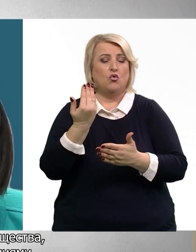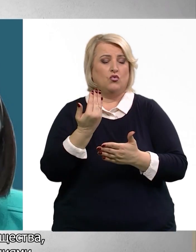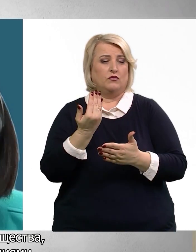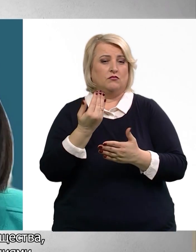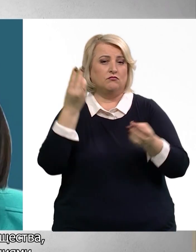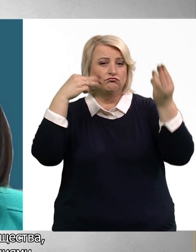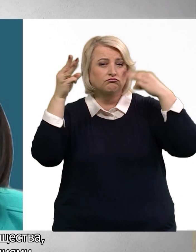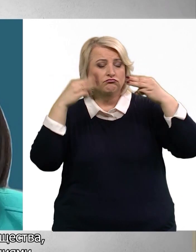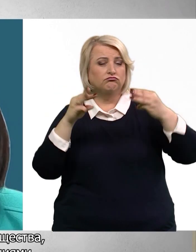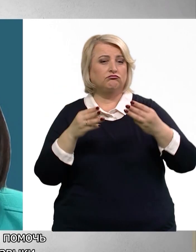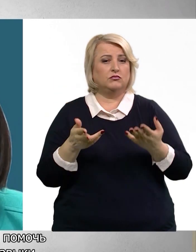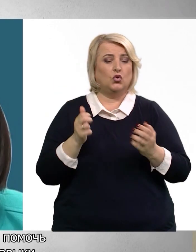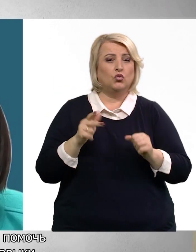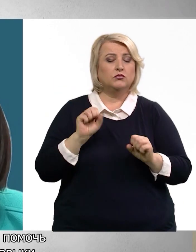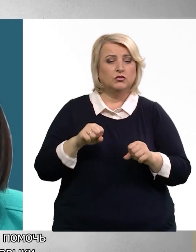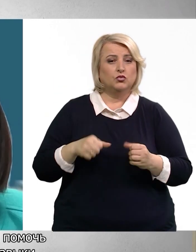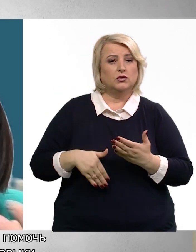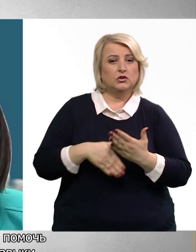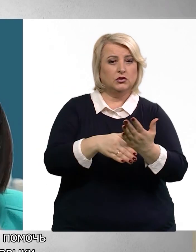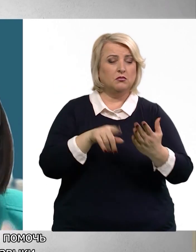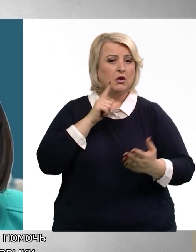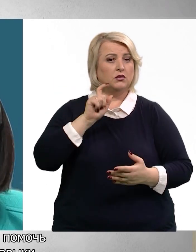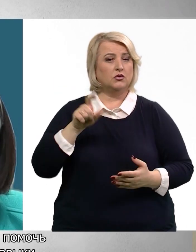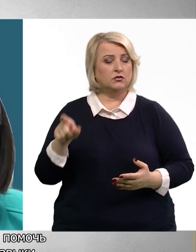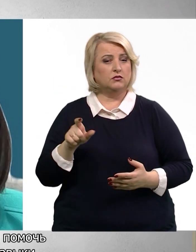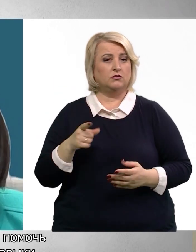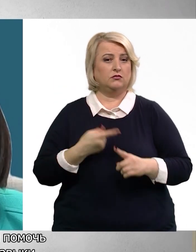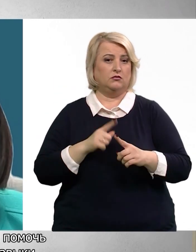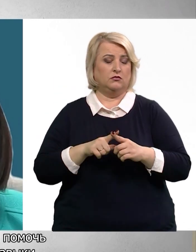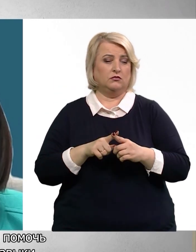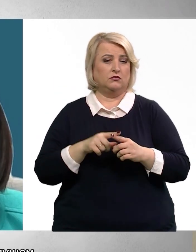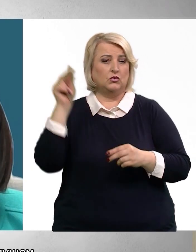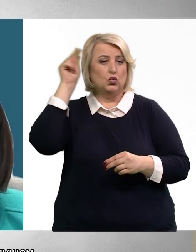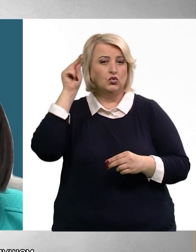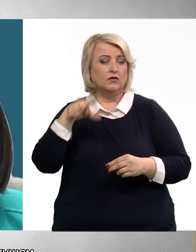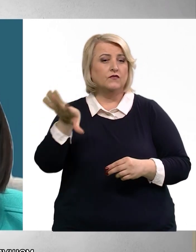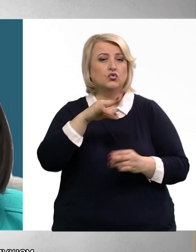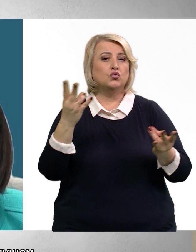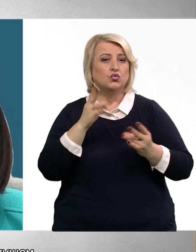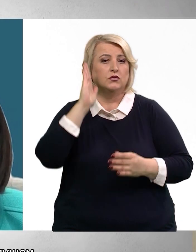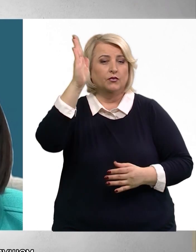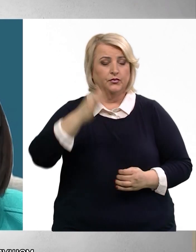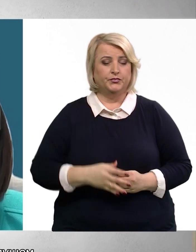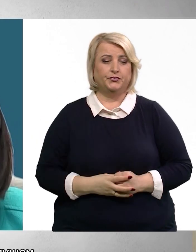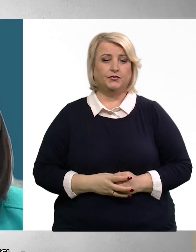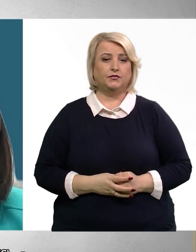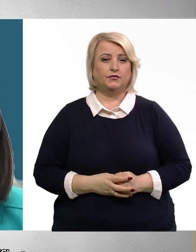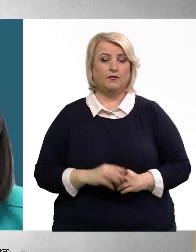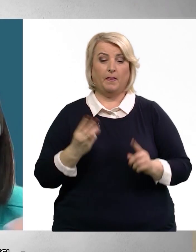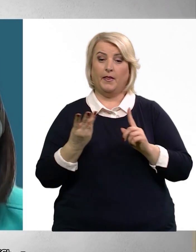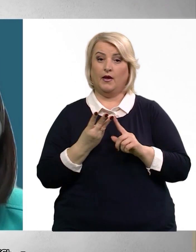noile tendințe în domeniu și cum putem să-i ajutăm pe tineri să ia aptitudinile care sunt necesare pe viitor.